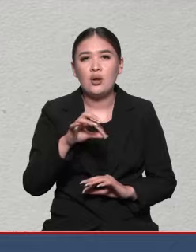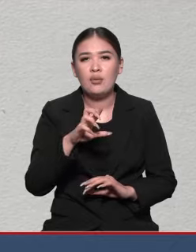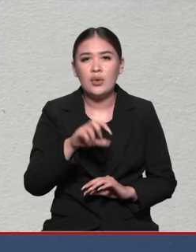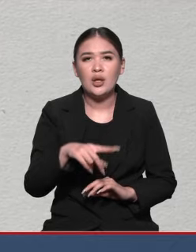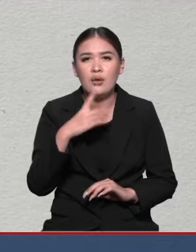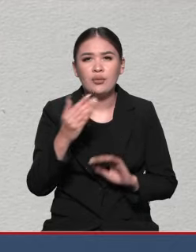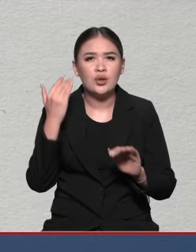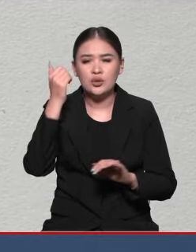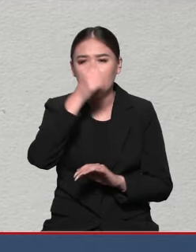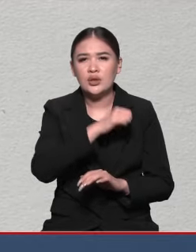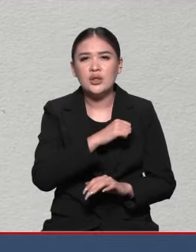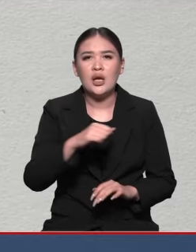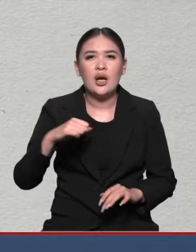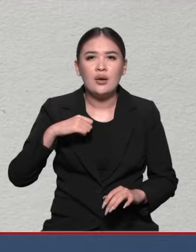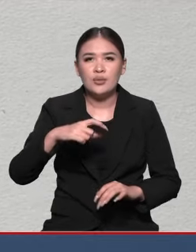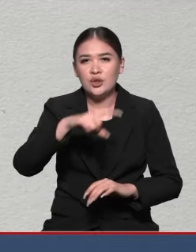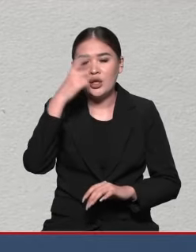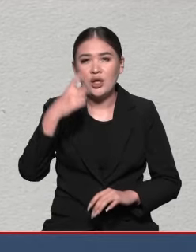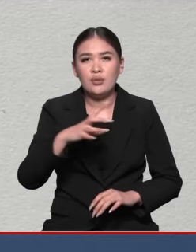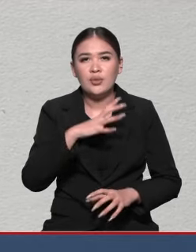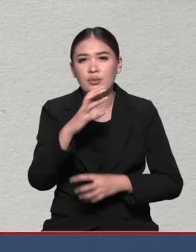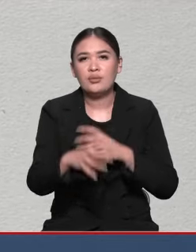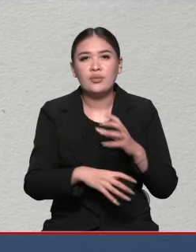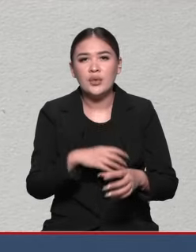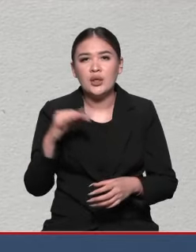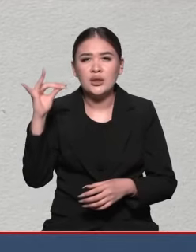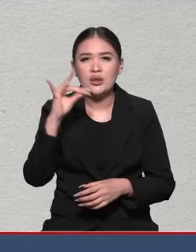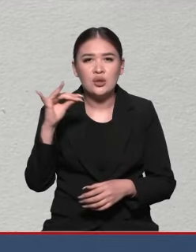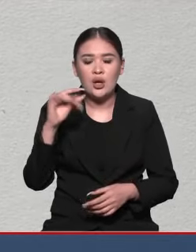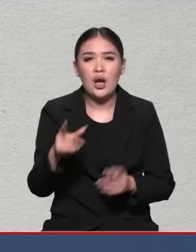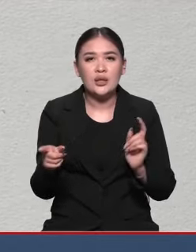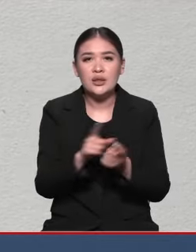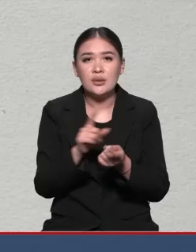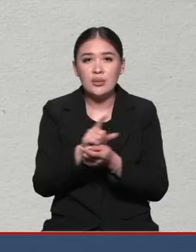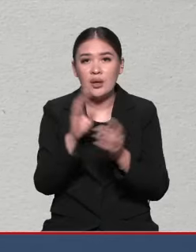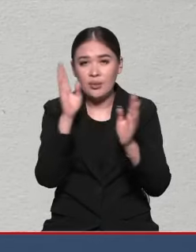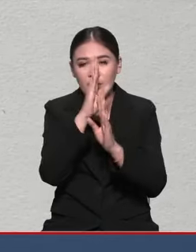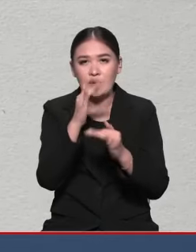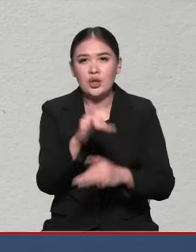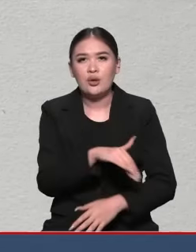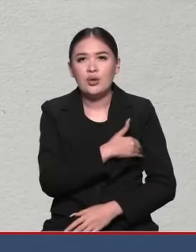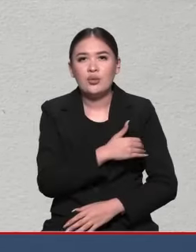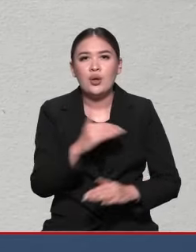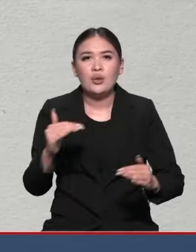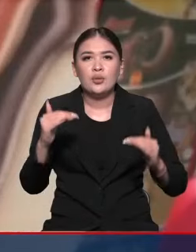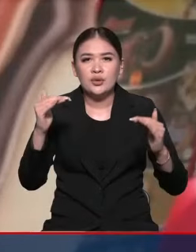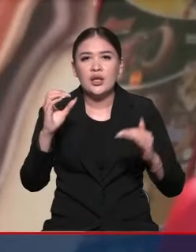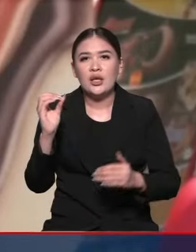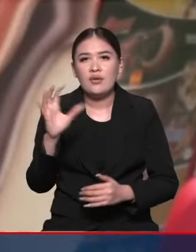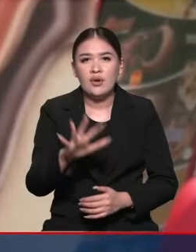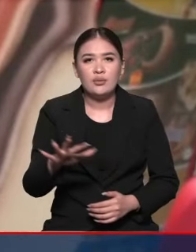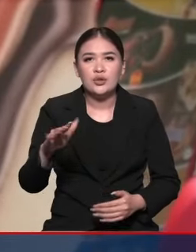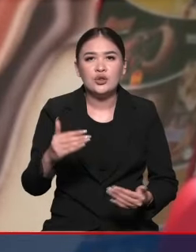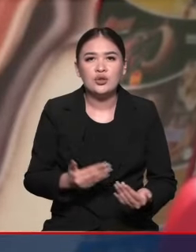год был самым жарким в мире за всю историю наблюдений. Изменение климата продолжает повышать температуру, а европейцы живут на